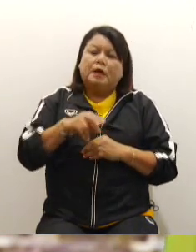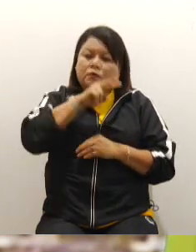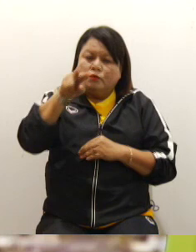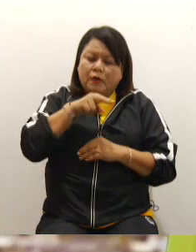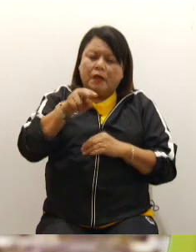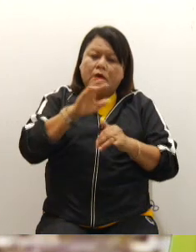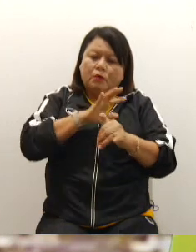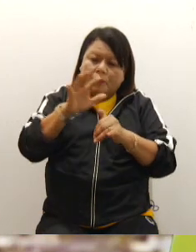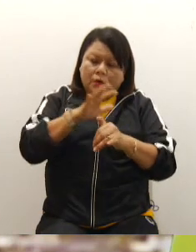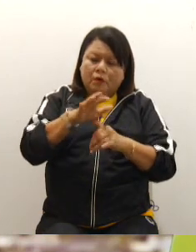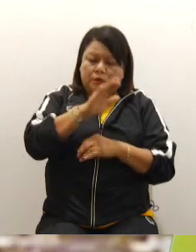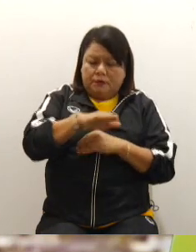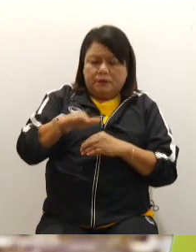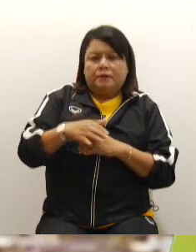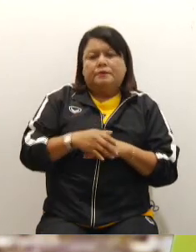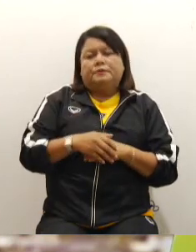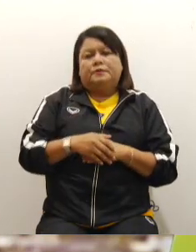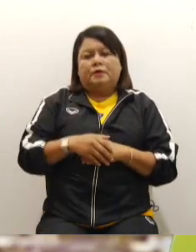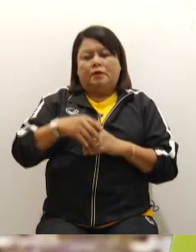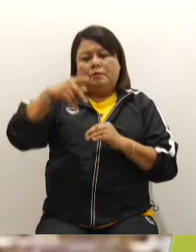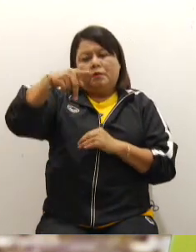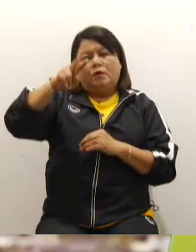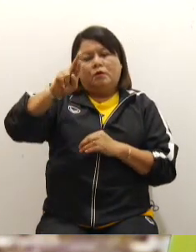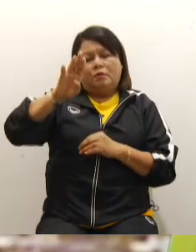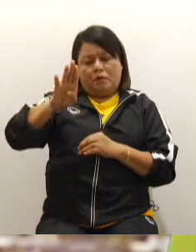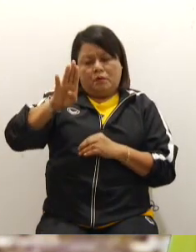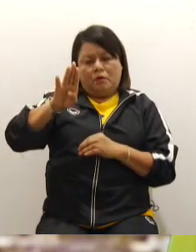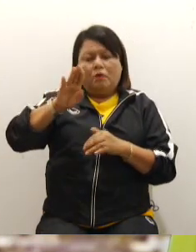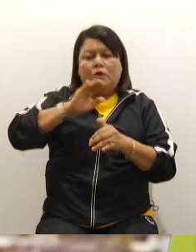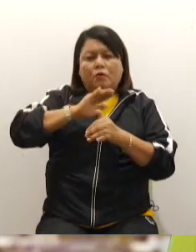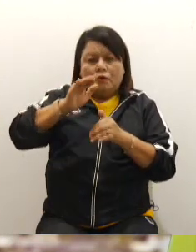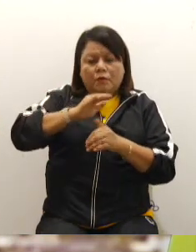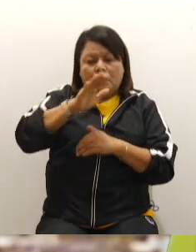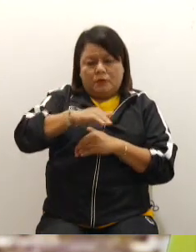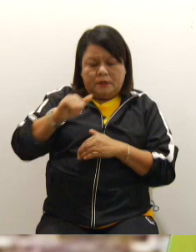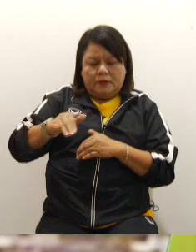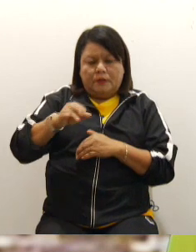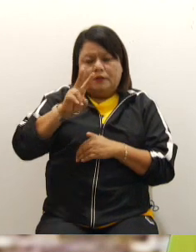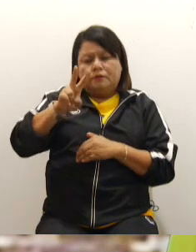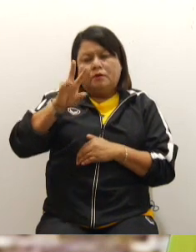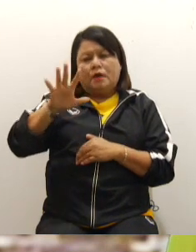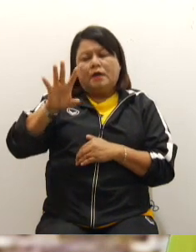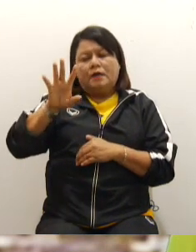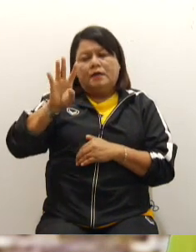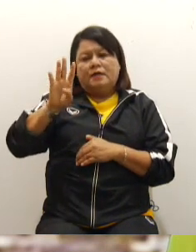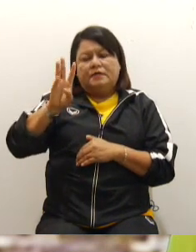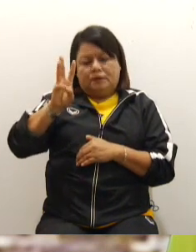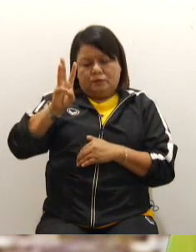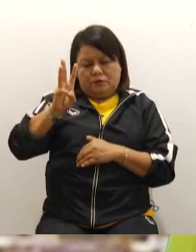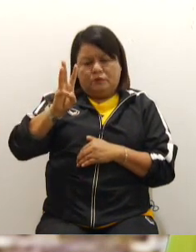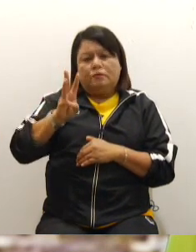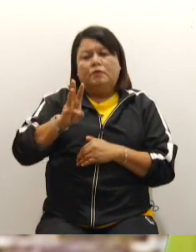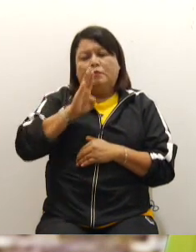คุ้มครองช่วยเหลือเด็กนักเรียนเนี่ยพระราชบัญญัตินะครับคุ้มครองเด็กพุทธศักราช2546หมวด7มาตรา63